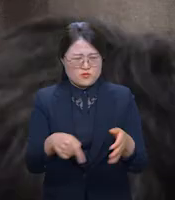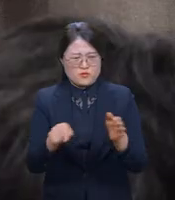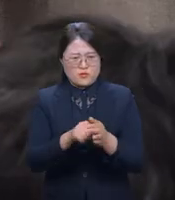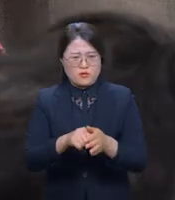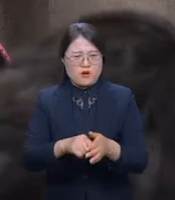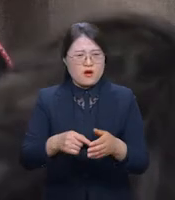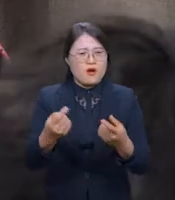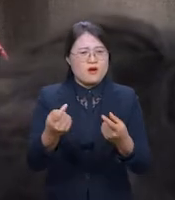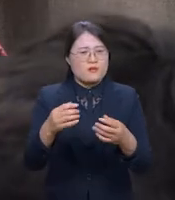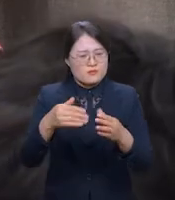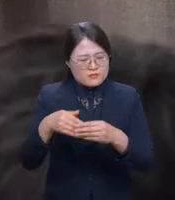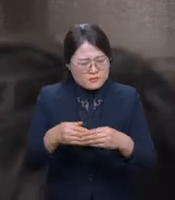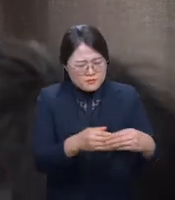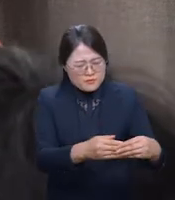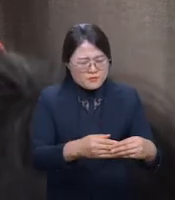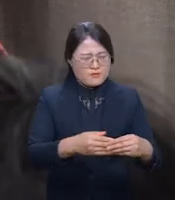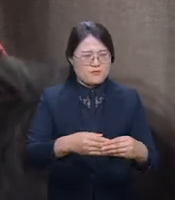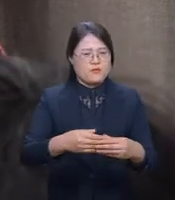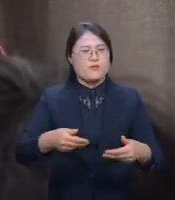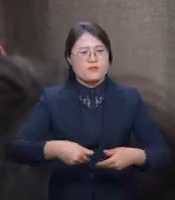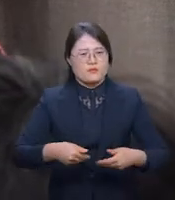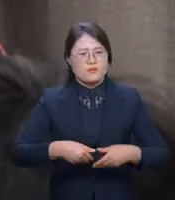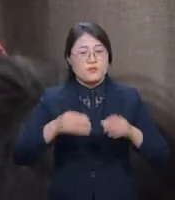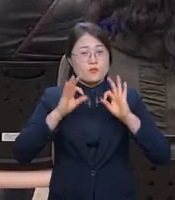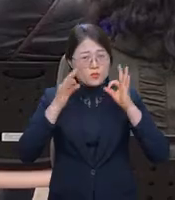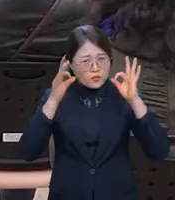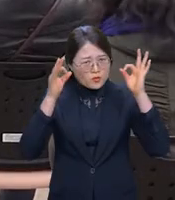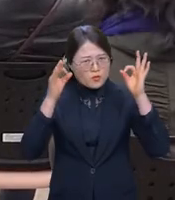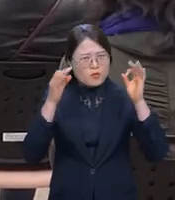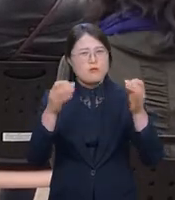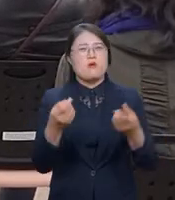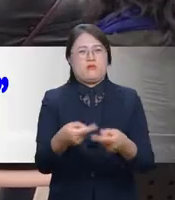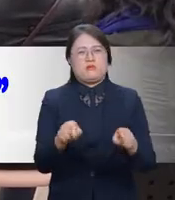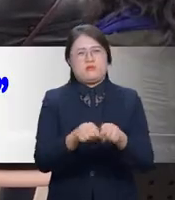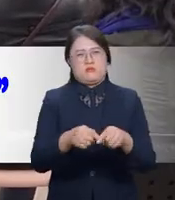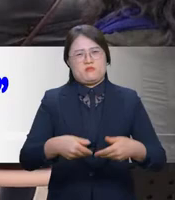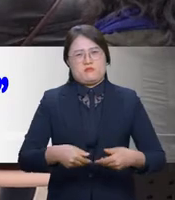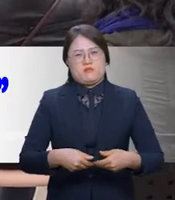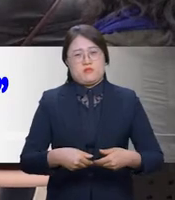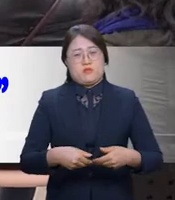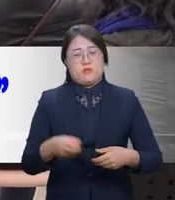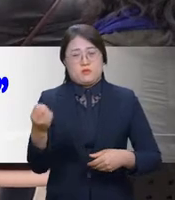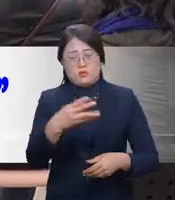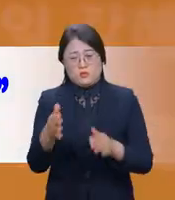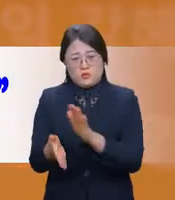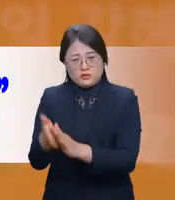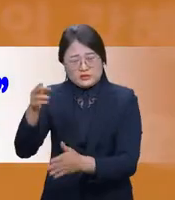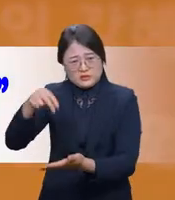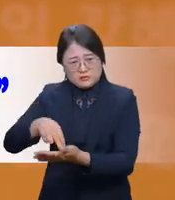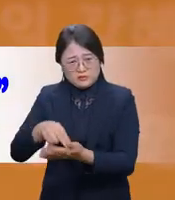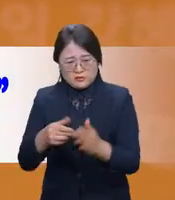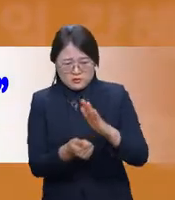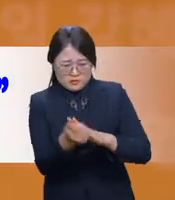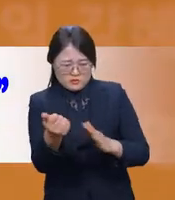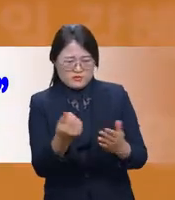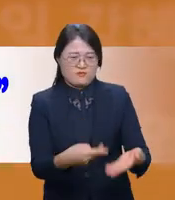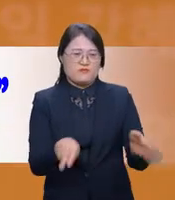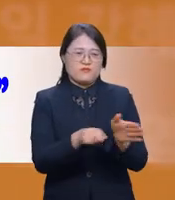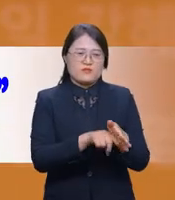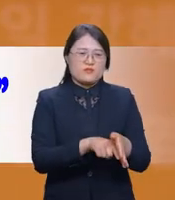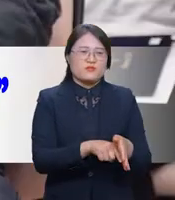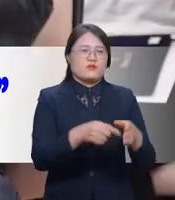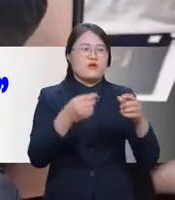의견을 듣고 참여를 이끌어내는 노력이 필요하다고 말했는데요. 더불어 시에서는 좋은 성과물을 낼 수 있도록